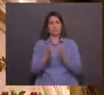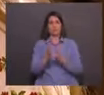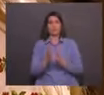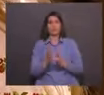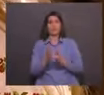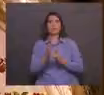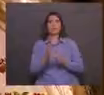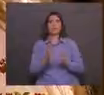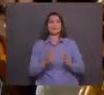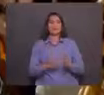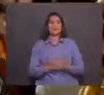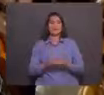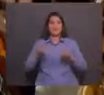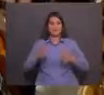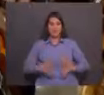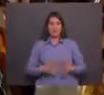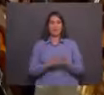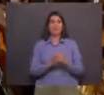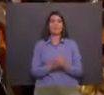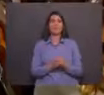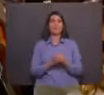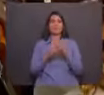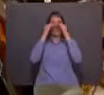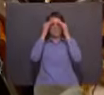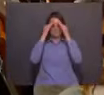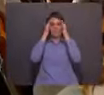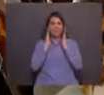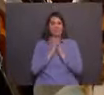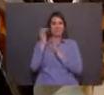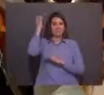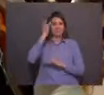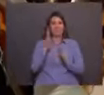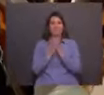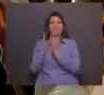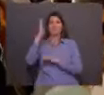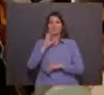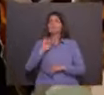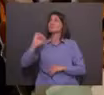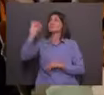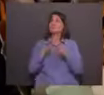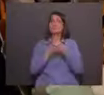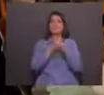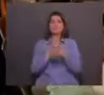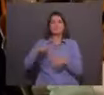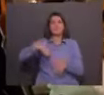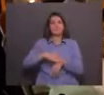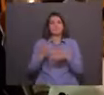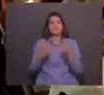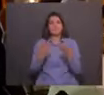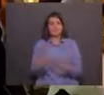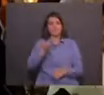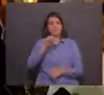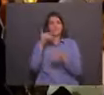плід лона твого. Santa Maria, Mãe de Deus, rogai por nós, pecadores, agora e na hora da